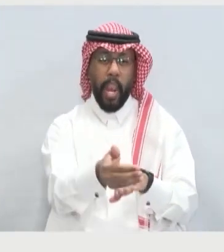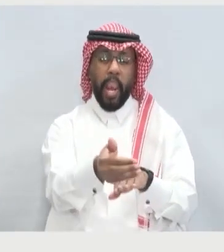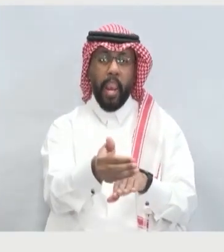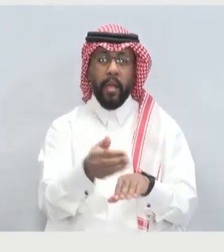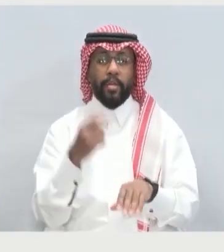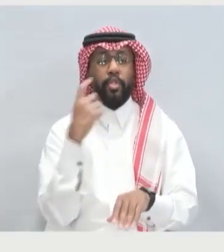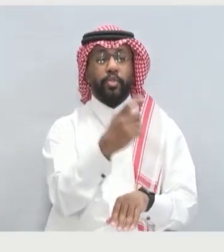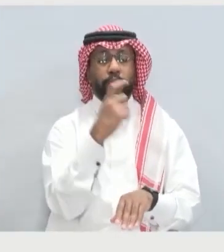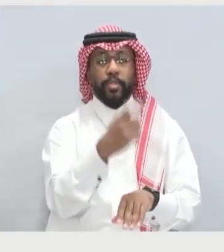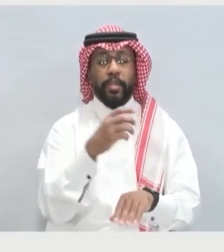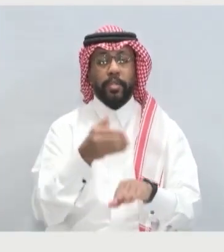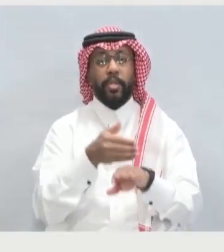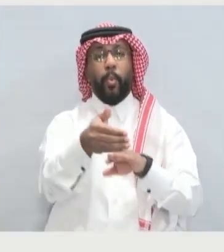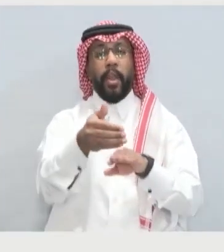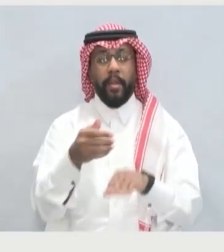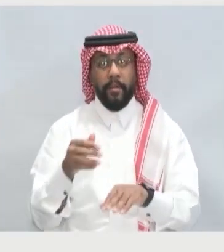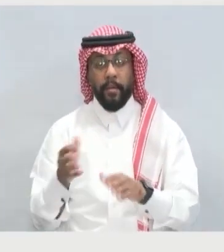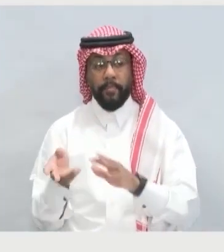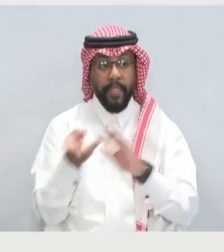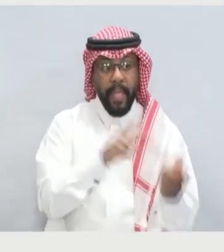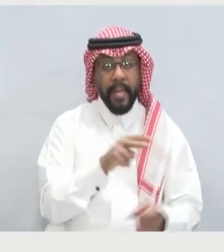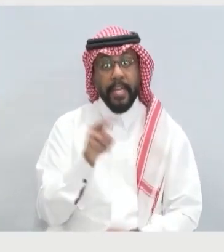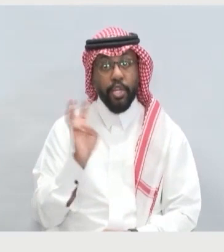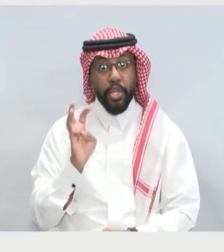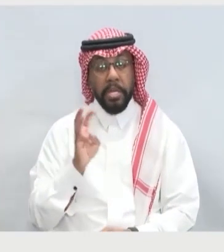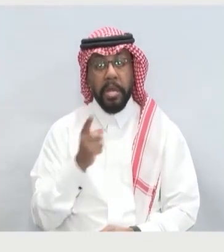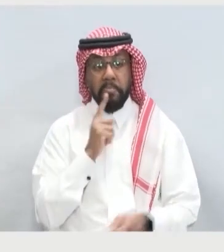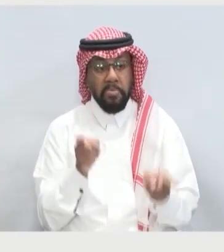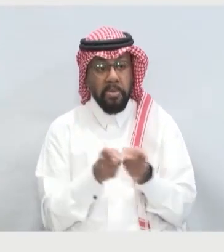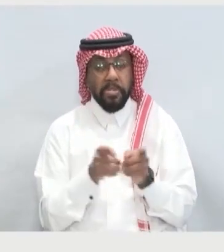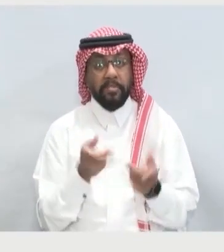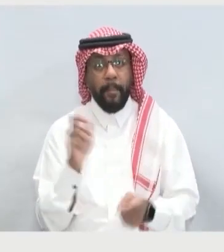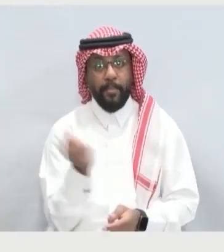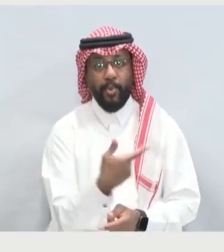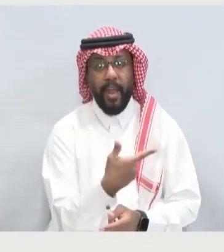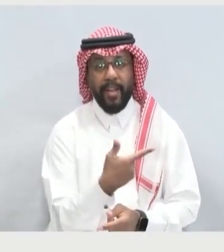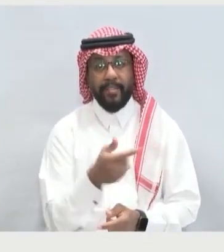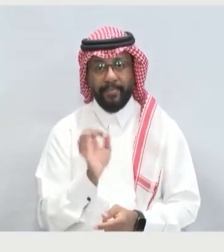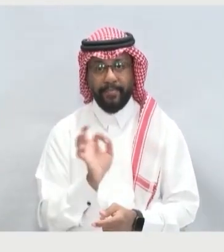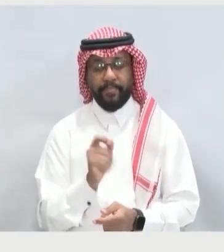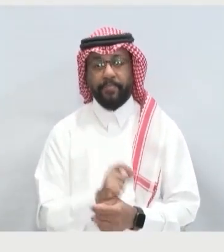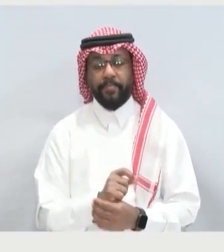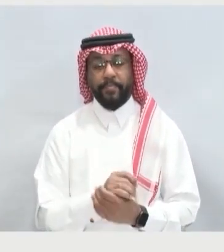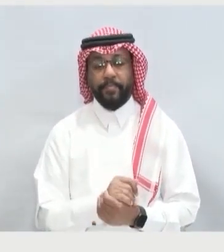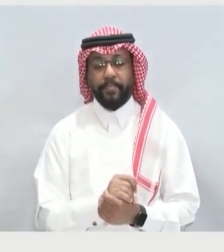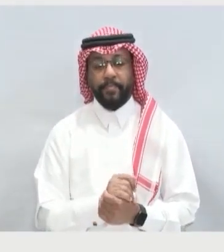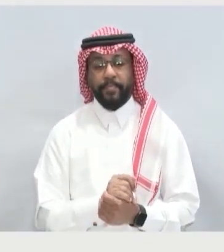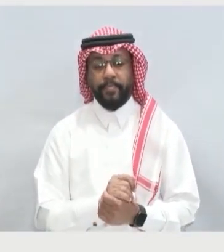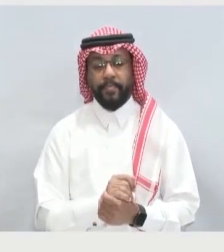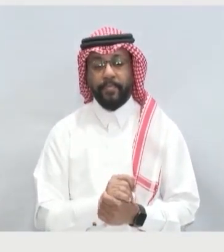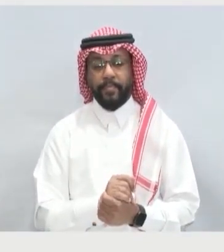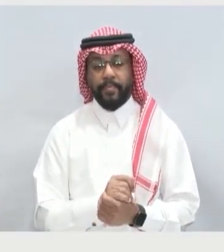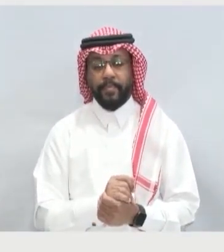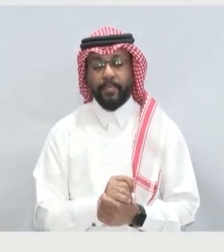من الاصول طويله الاجل مقارنه ببعض الشركات التي يكون عملها فقط بال او جل عملها او اغلبه يكون في